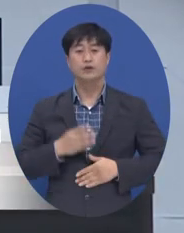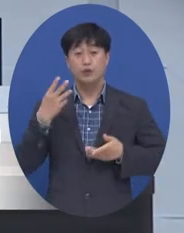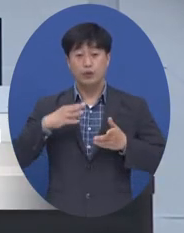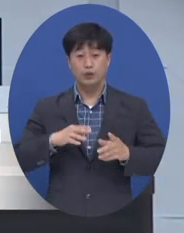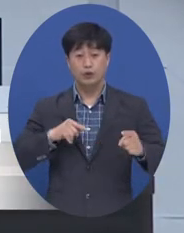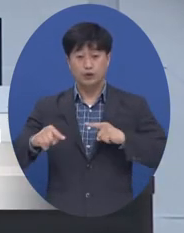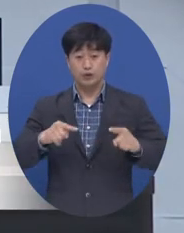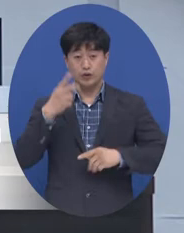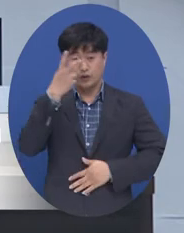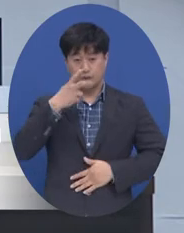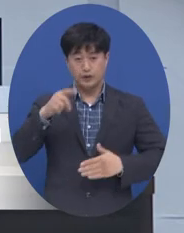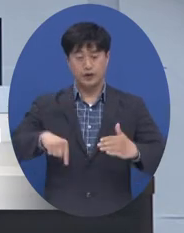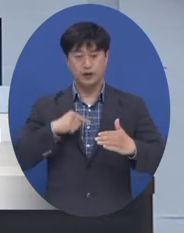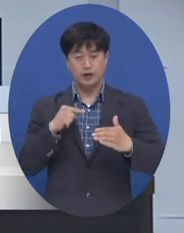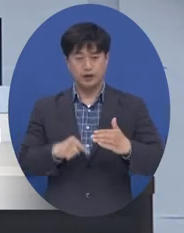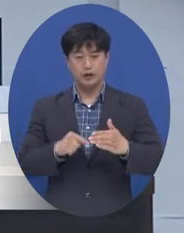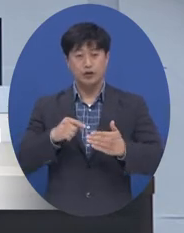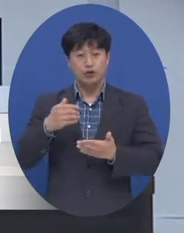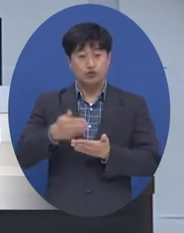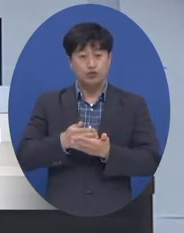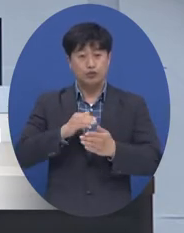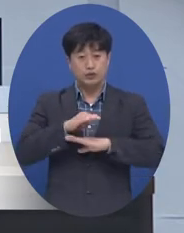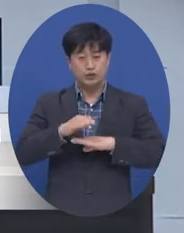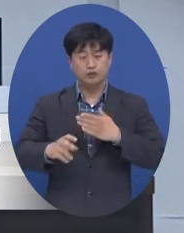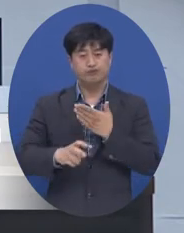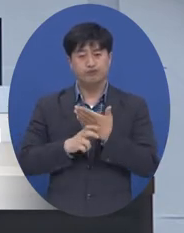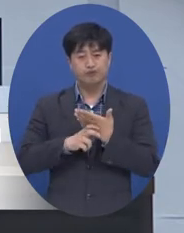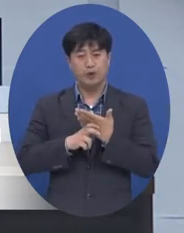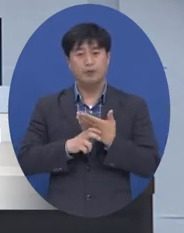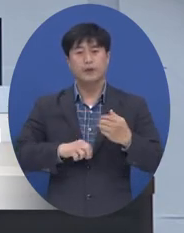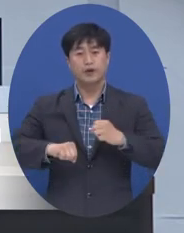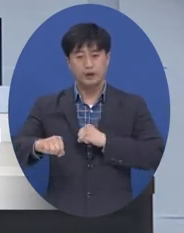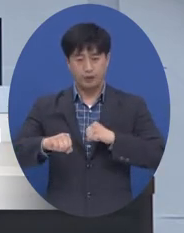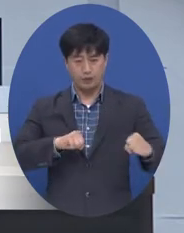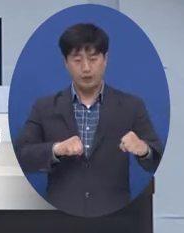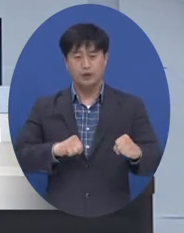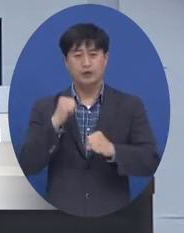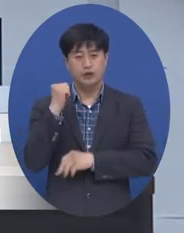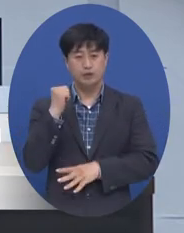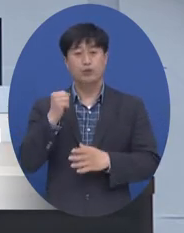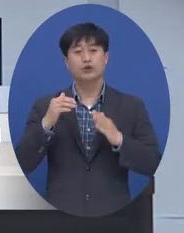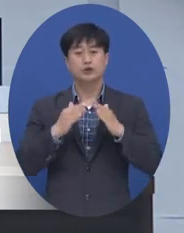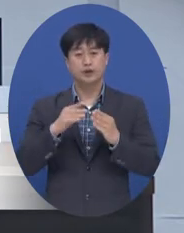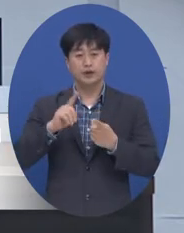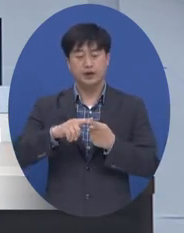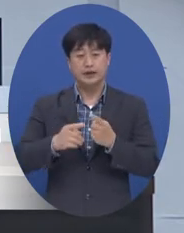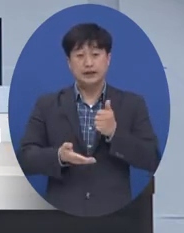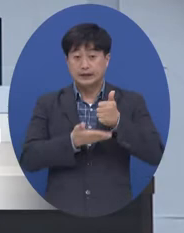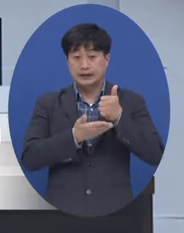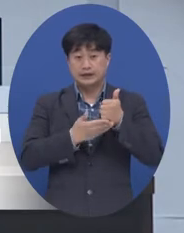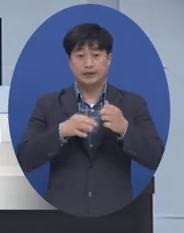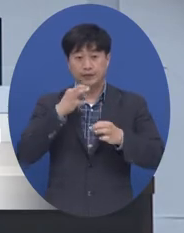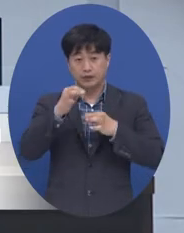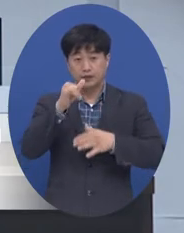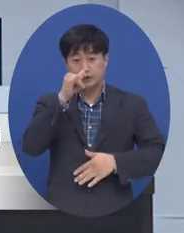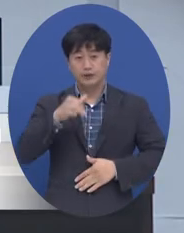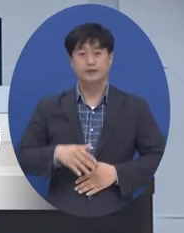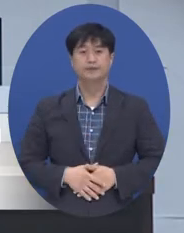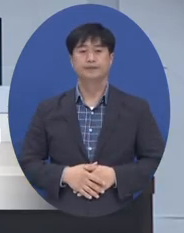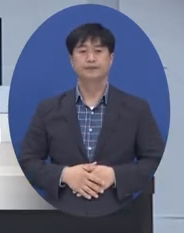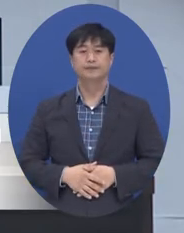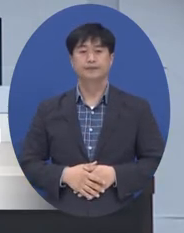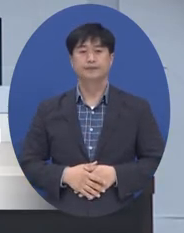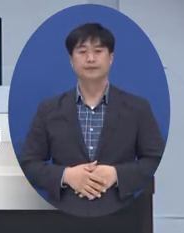경기도의 정책 검증 속에서 중고차 시장 불법행위 개선과 기본주택 등에 대한 칭찬의 목소리가 나왔습니다. 구영슬